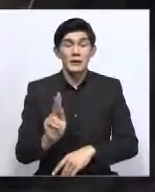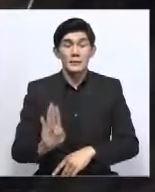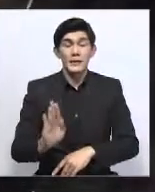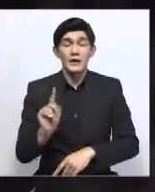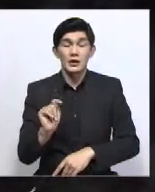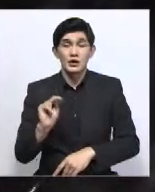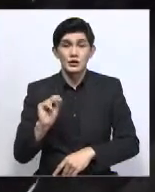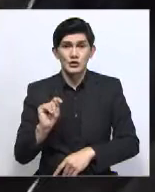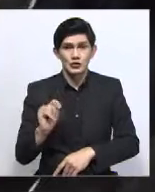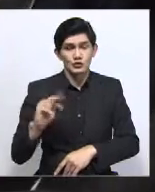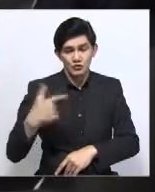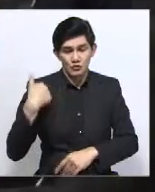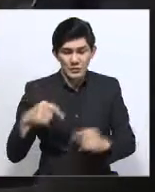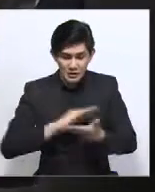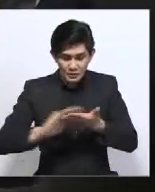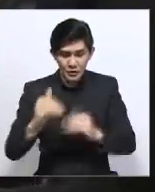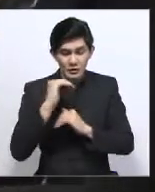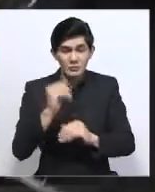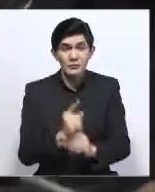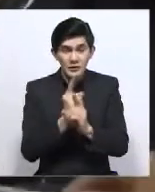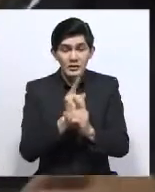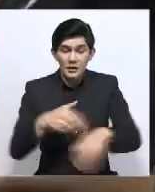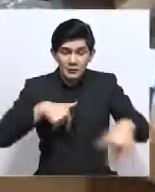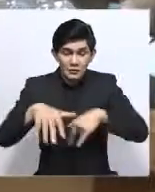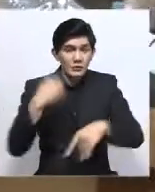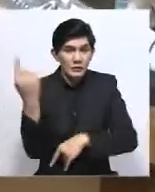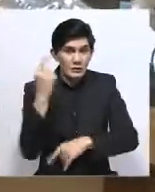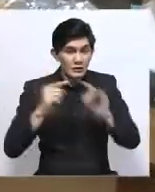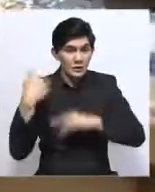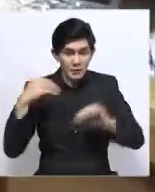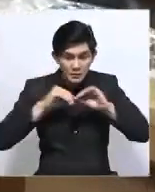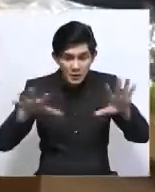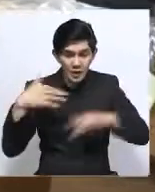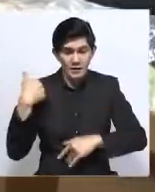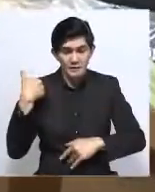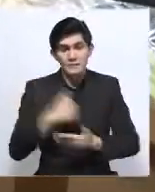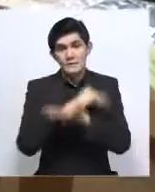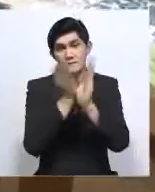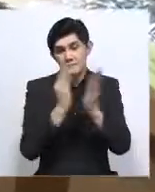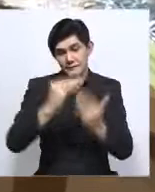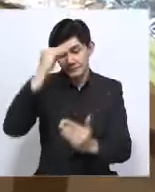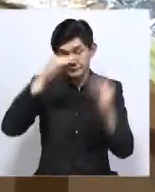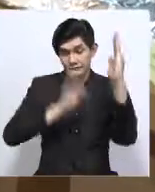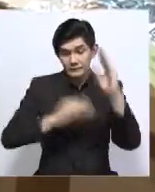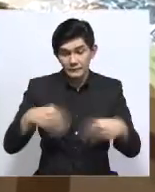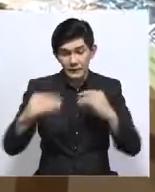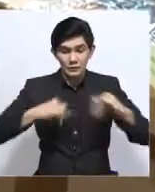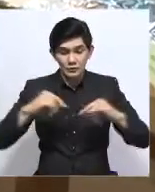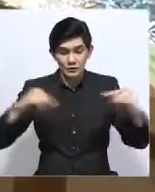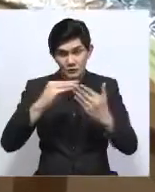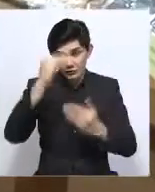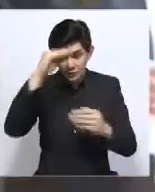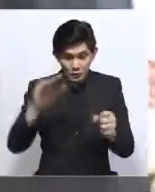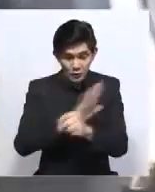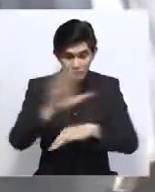มทั้งขยายผลการท่องเที่ยวโดยชุมชนนะคะและพัฒนาปฏิรูปการศึกษาในพื้นที่ภาคใต้เพื่อให้เยาวชนเข้าสู่ระบบการศึกษ